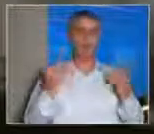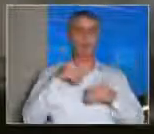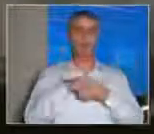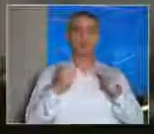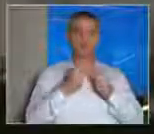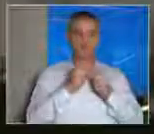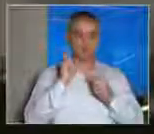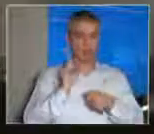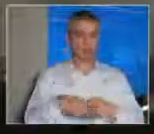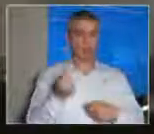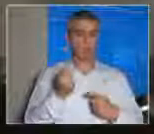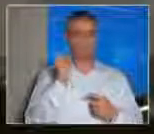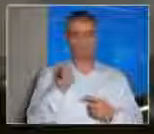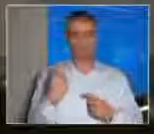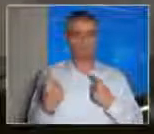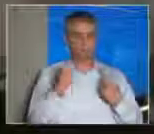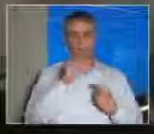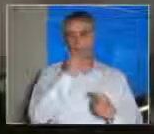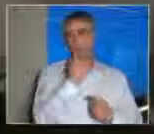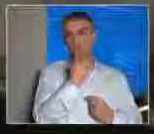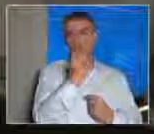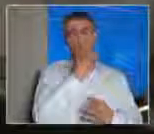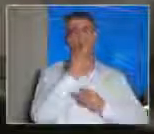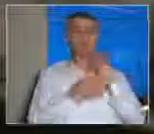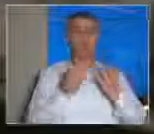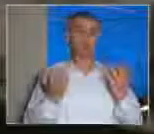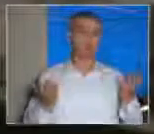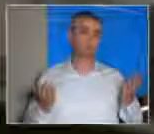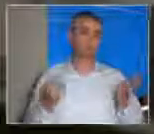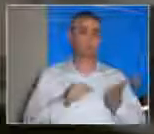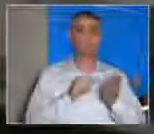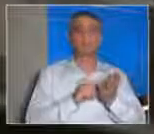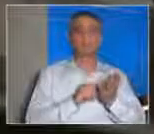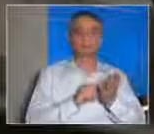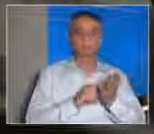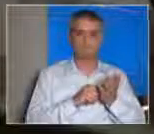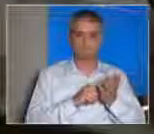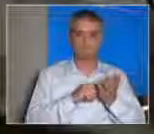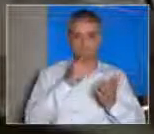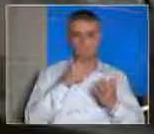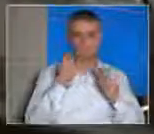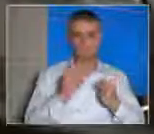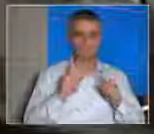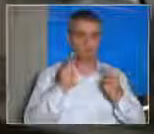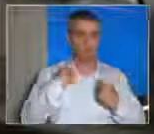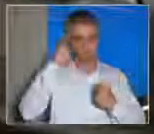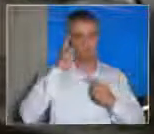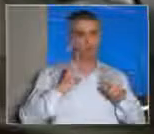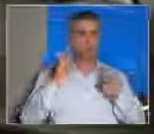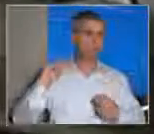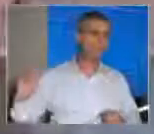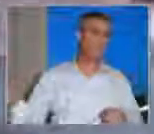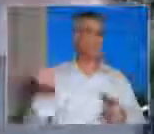במפלגה, גם אדם בינו לבין עצמו צריך לשאול את עצמו שאלות, ולכן זה דבר שטוב שיקרה. אני מניח שזה קורה